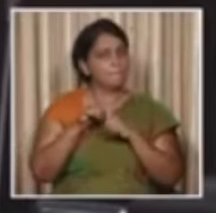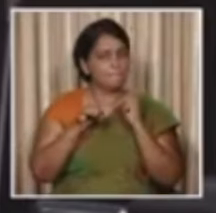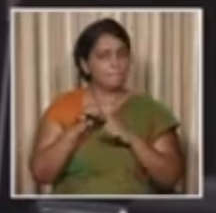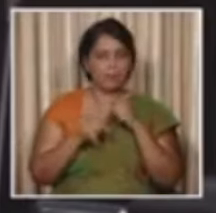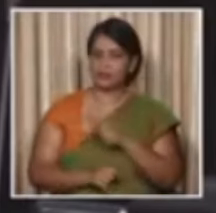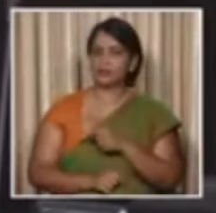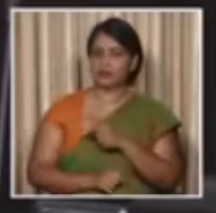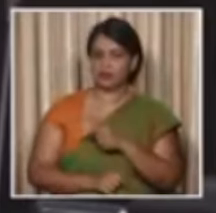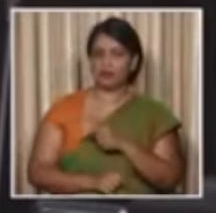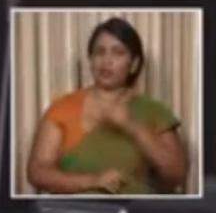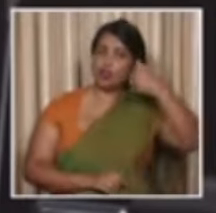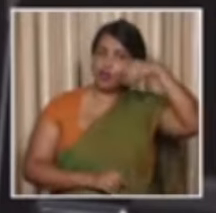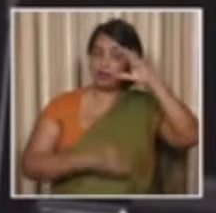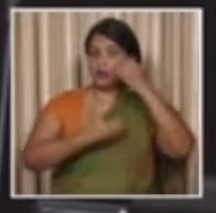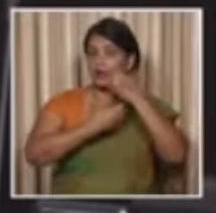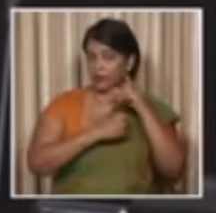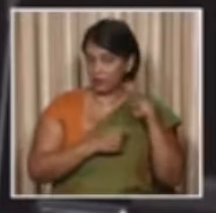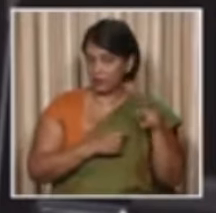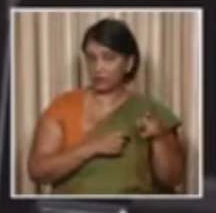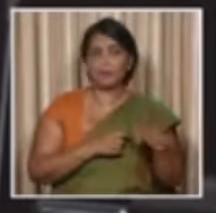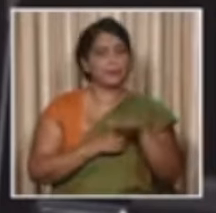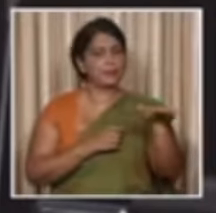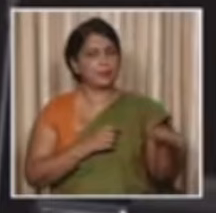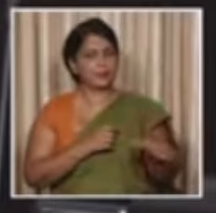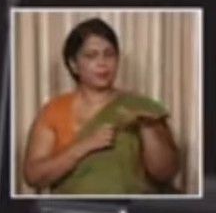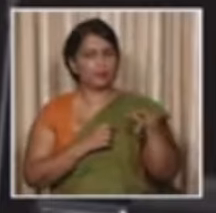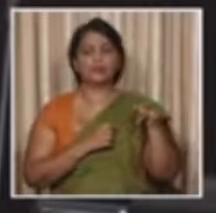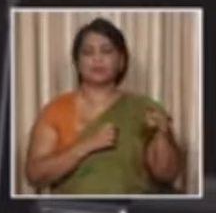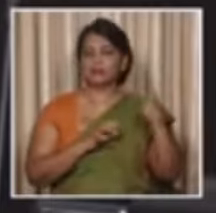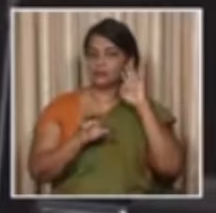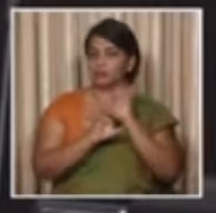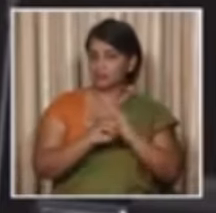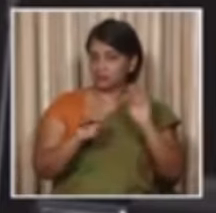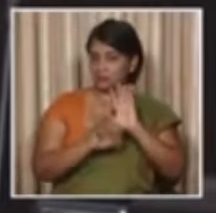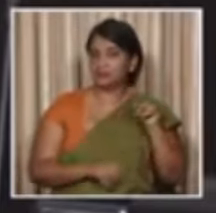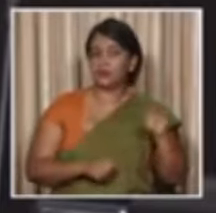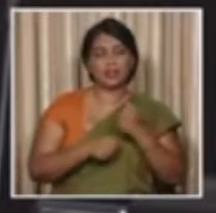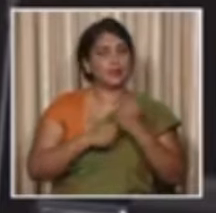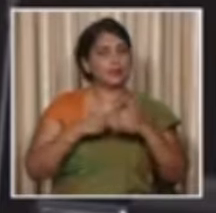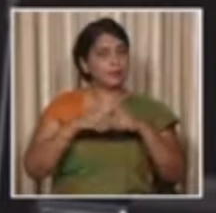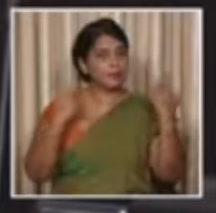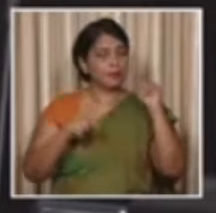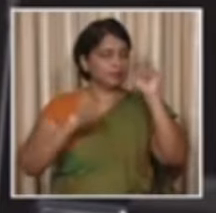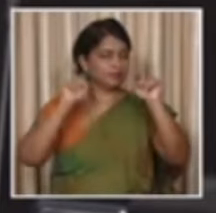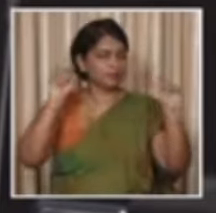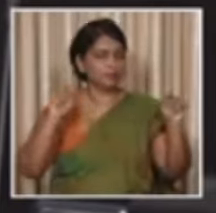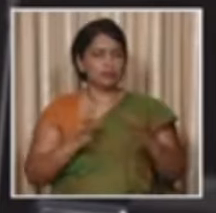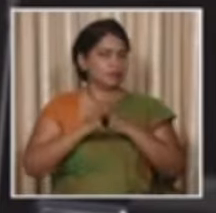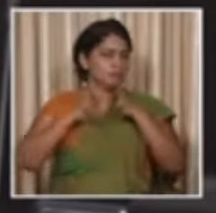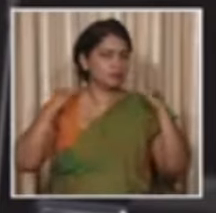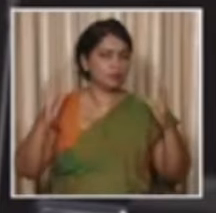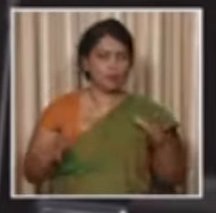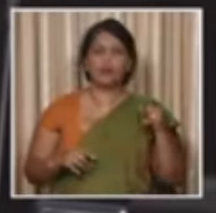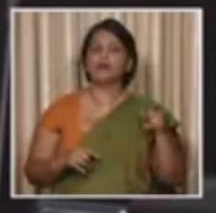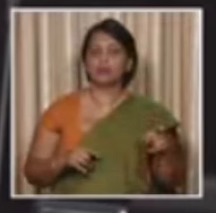තියෙනවා පුරාවිද්‍යා ප්‍රදේශ කියලා ප්‍රකාශයට පත් කරපු ගැසට් කරපු ස්ථාන විශාල